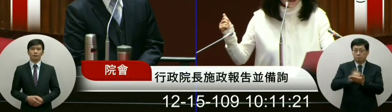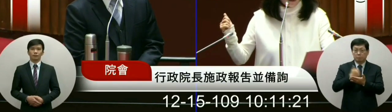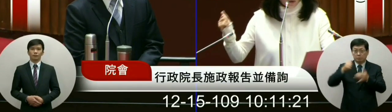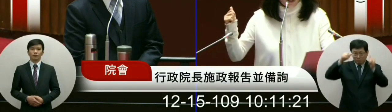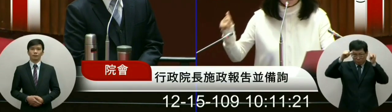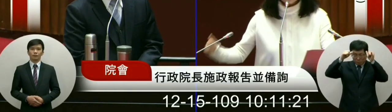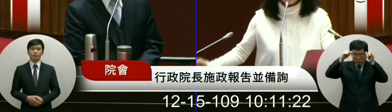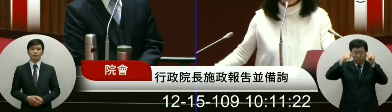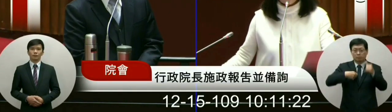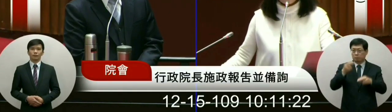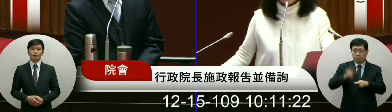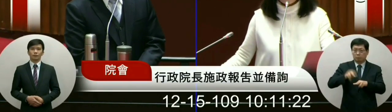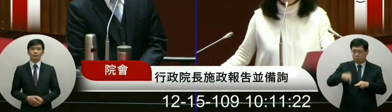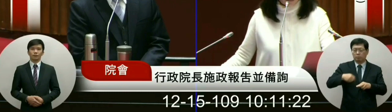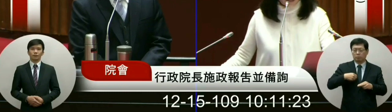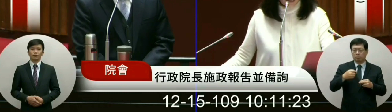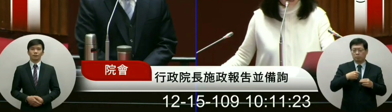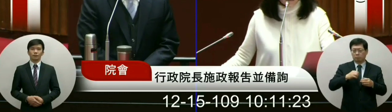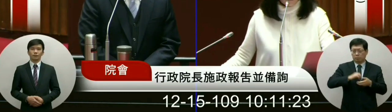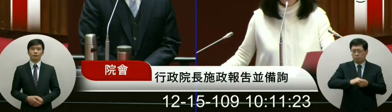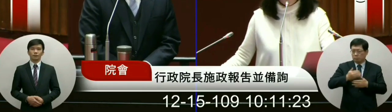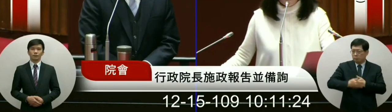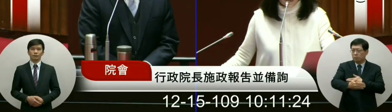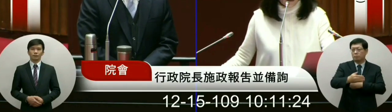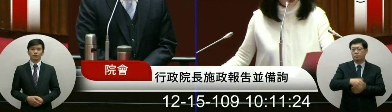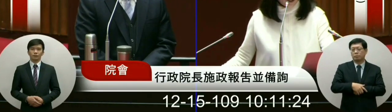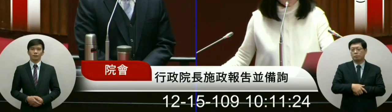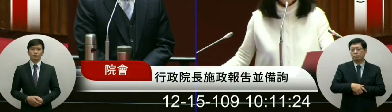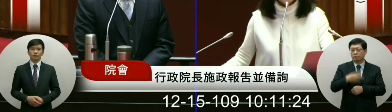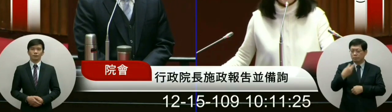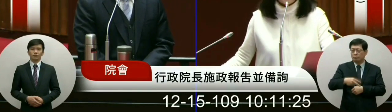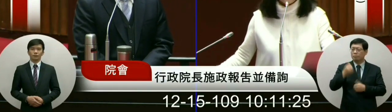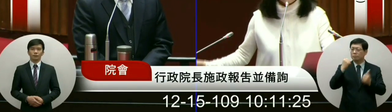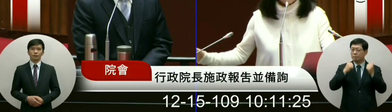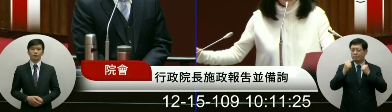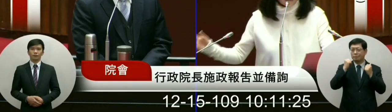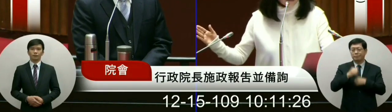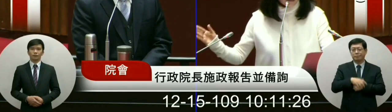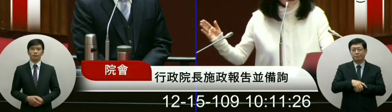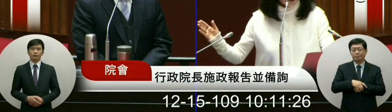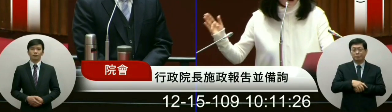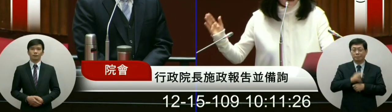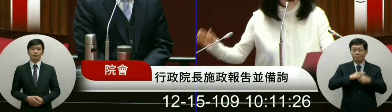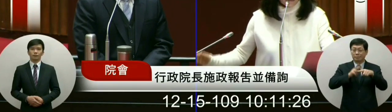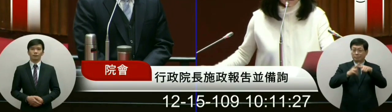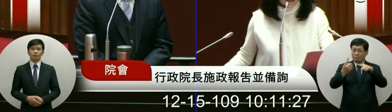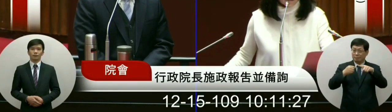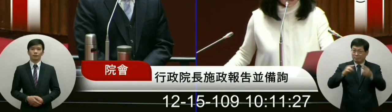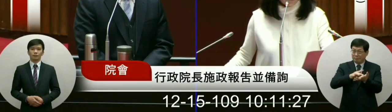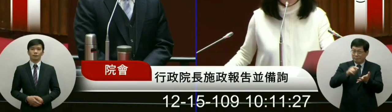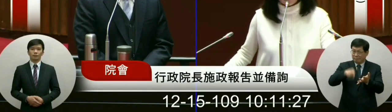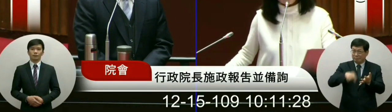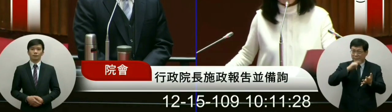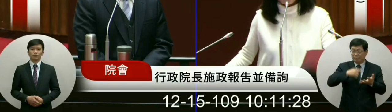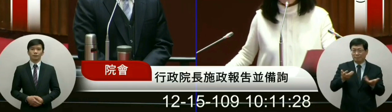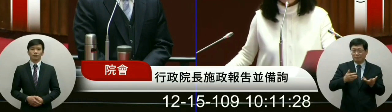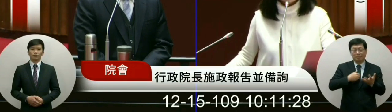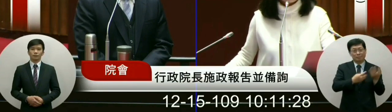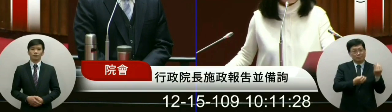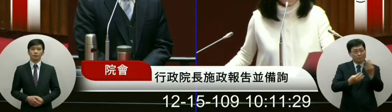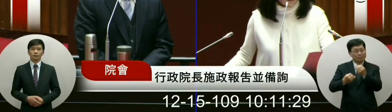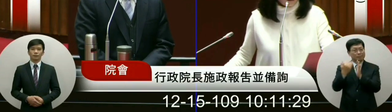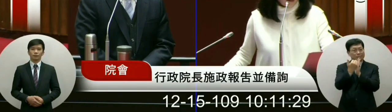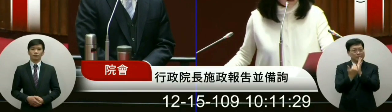美牛的决策过程。接下来我们来回顾一下莱克多巴胺的政策时间